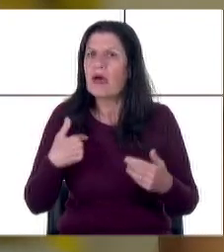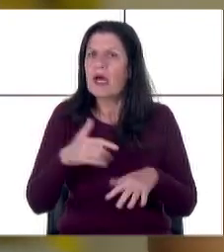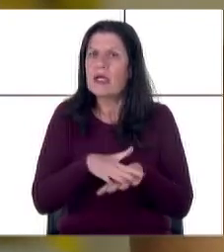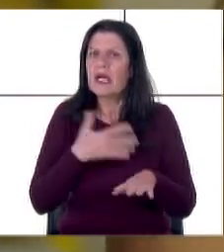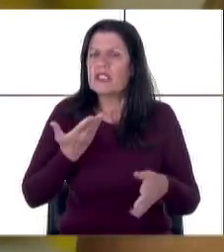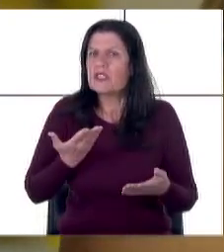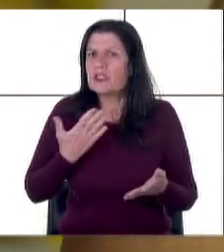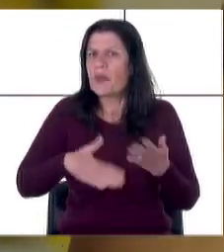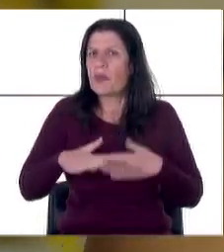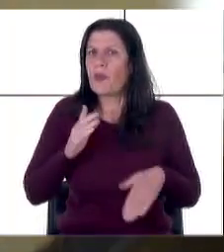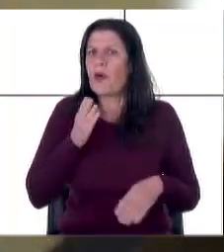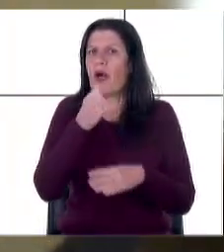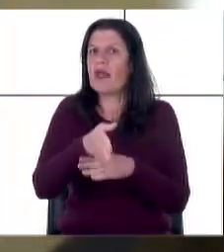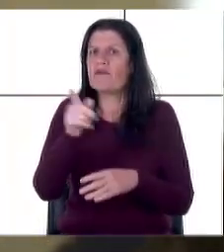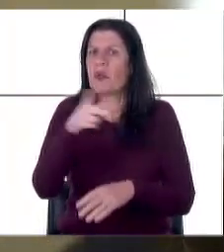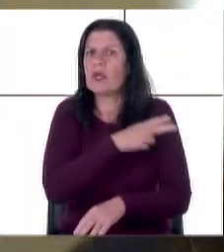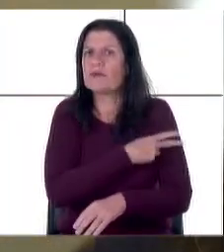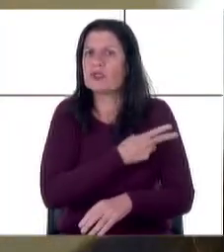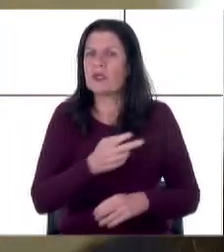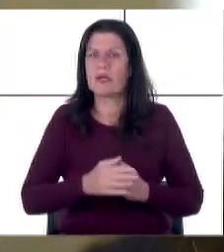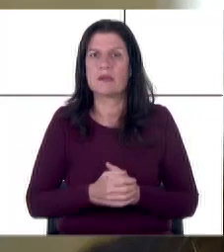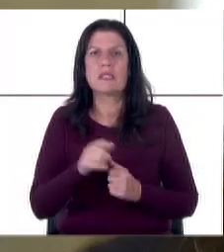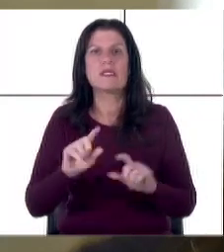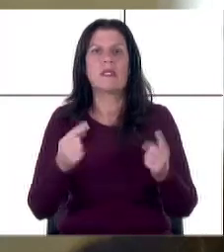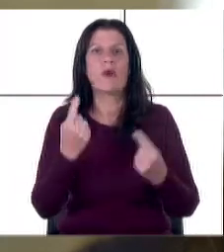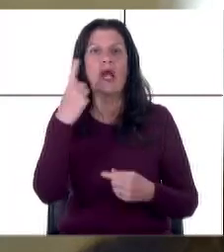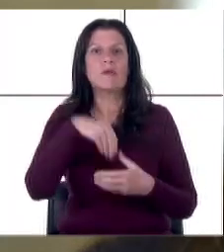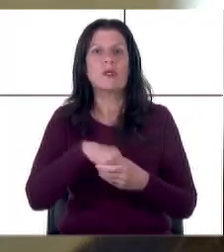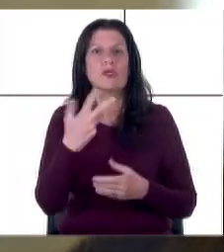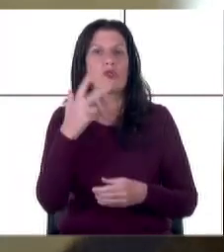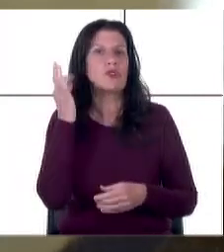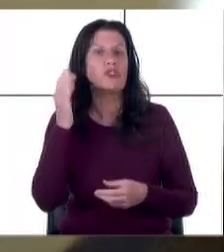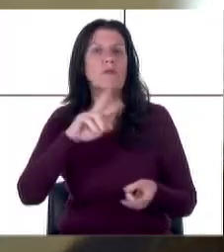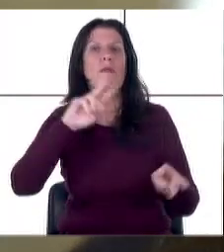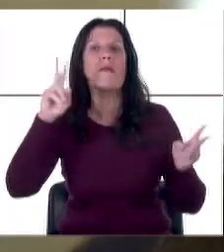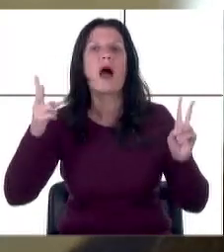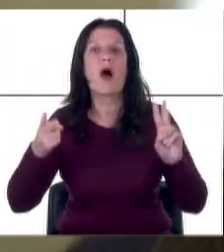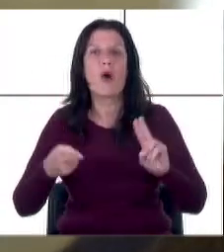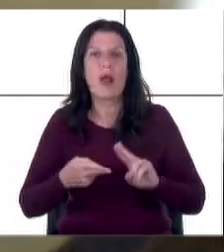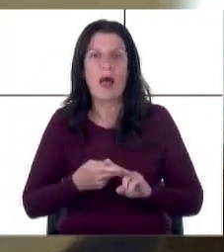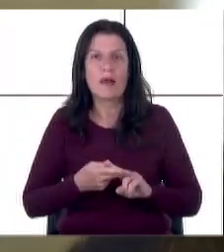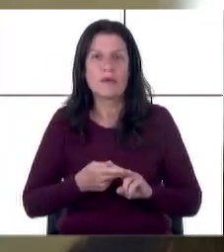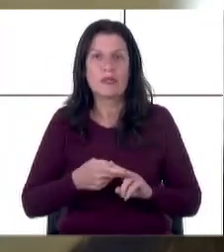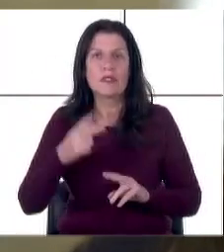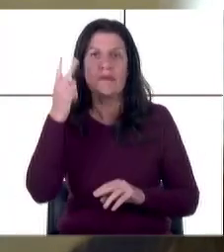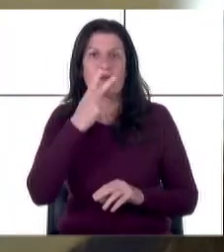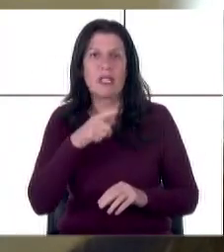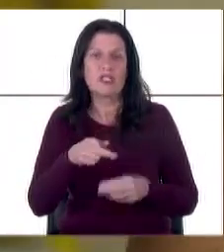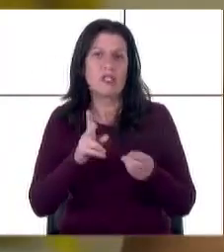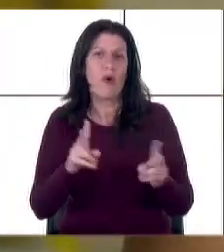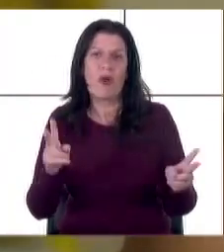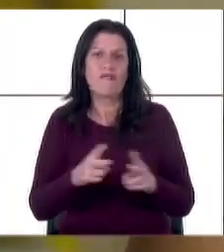למשטרה? זה קורה לאחת משלוש נשים בעולם. בוודאי שזה עלול לפגוש את